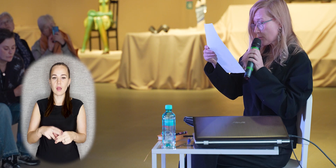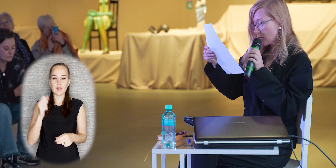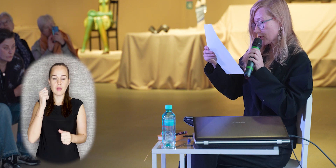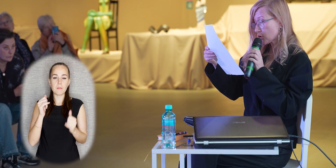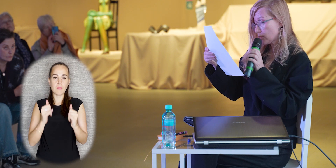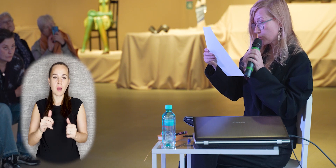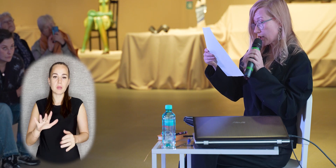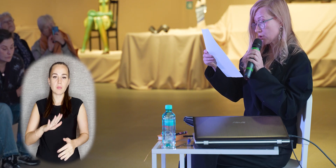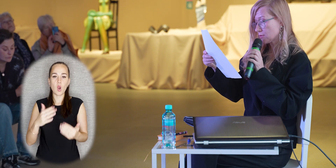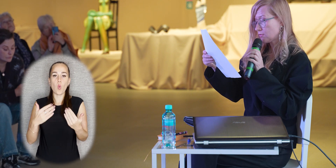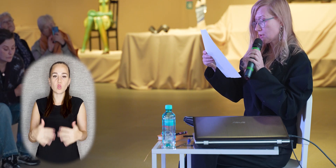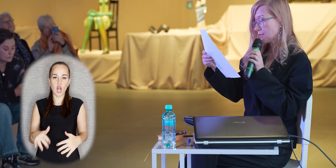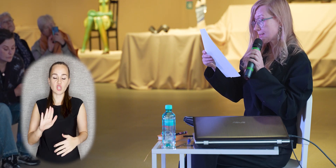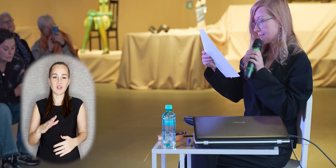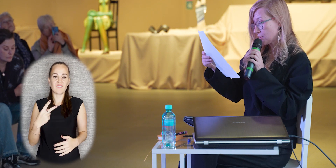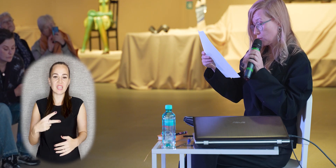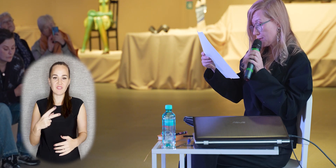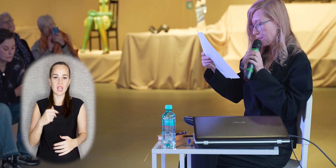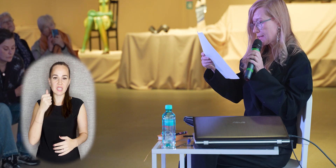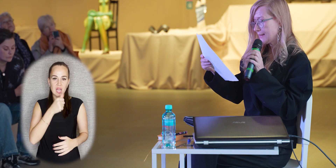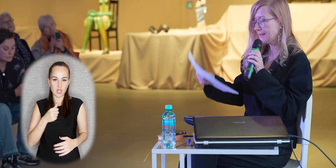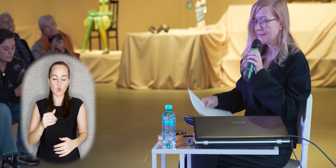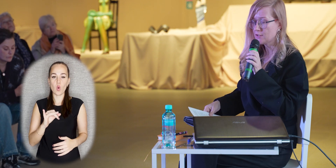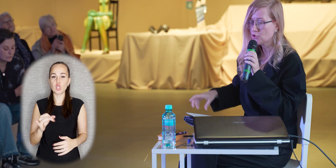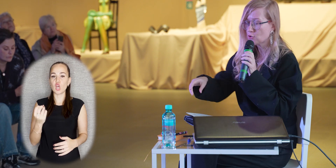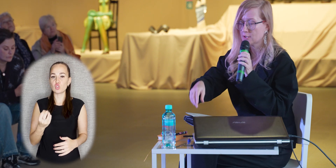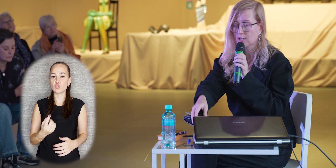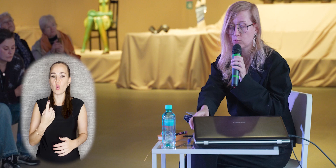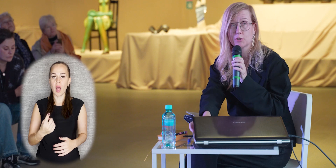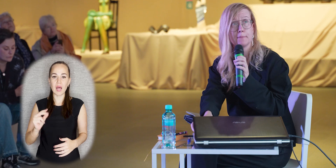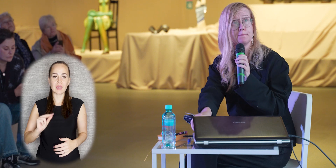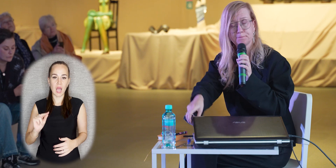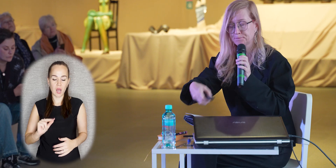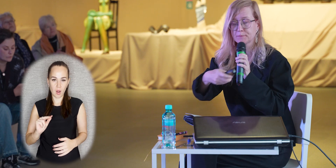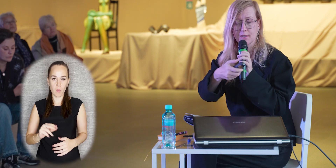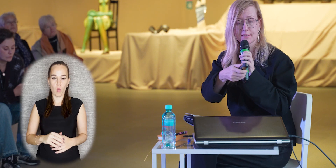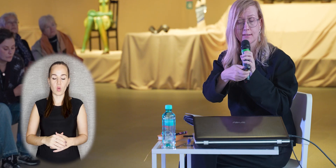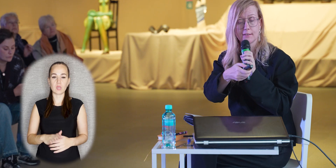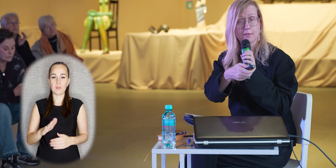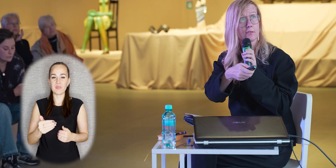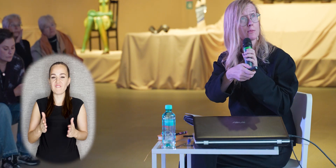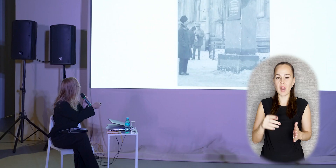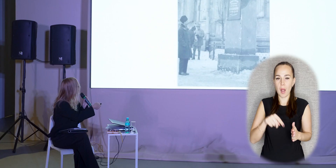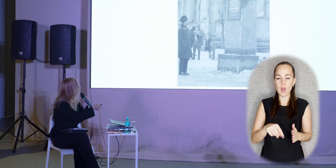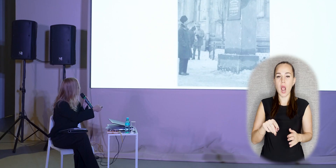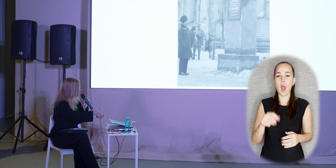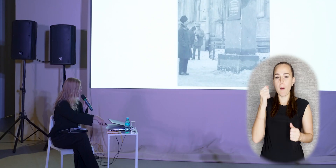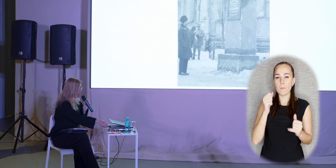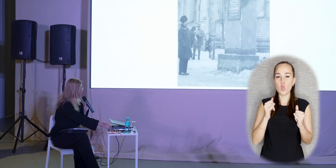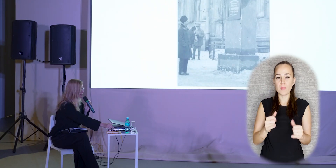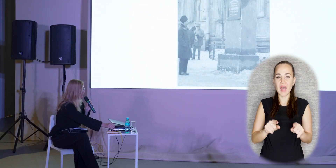Этот памятник тоже был утрачен в 20-е годы. И еще одна работа Залькальна в рамках